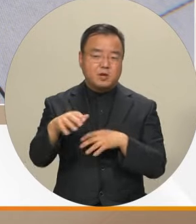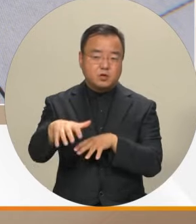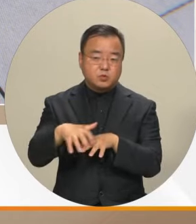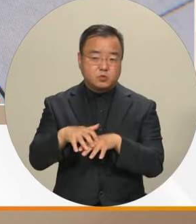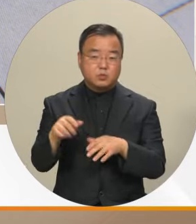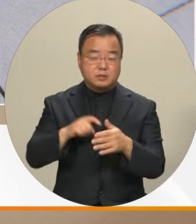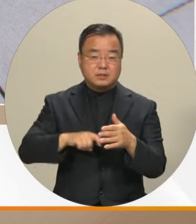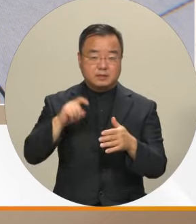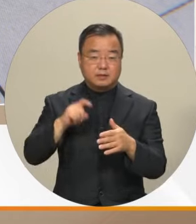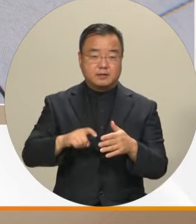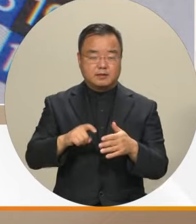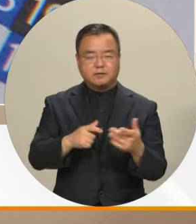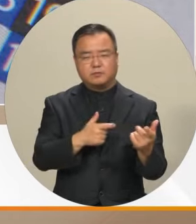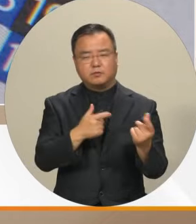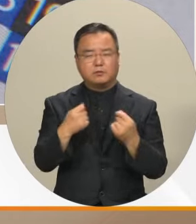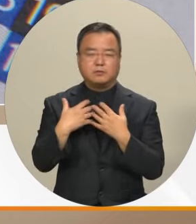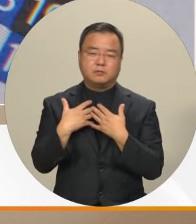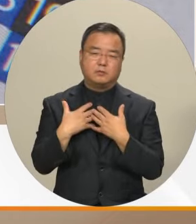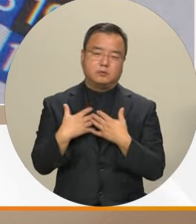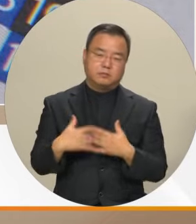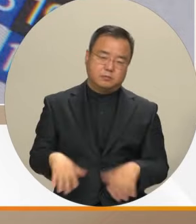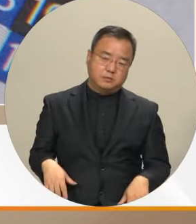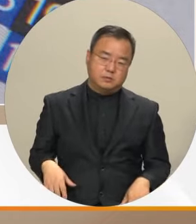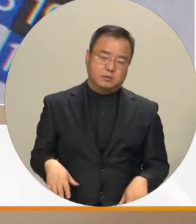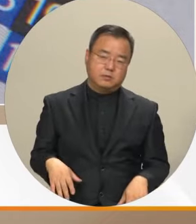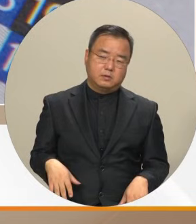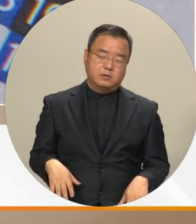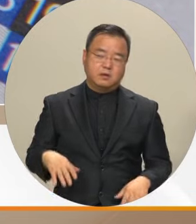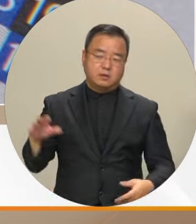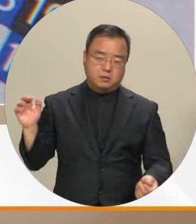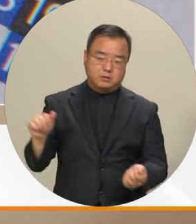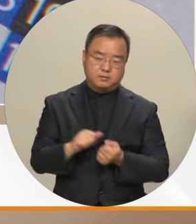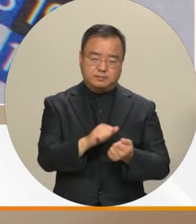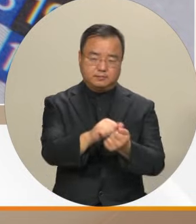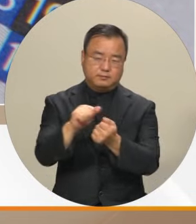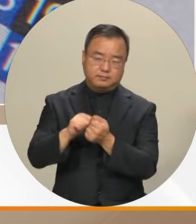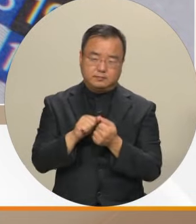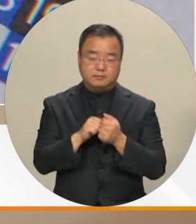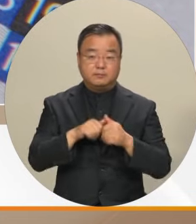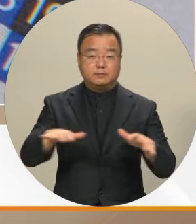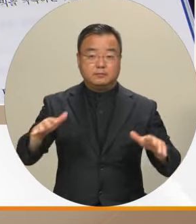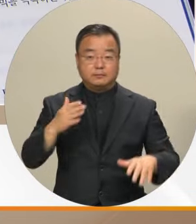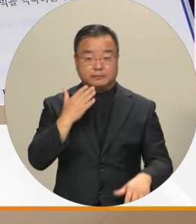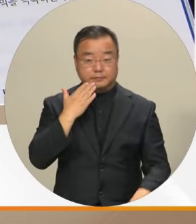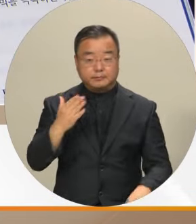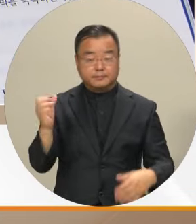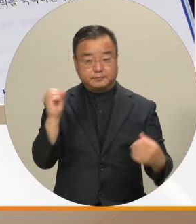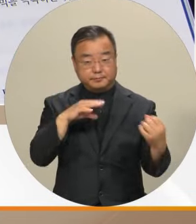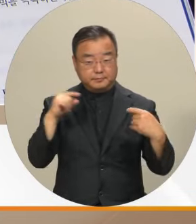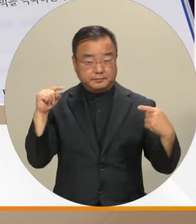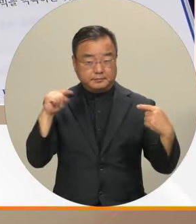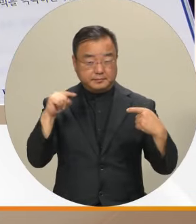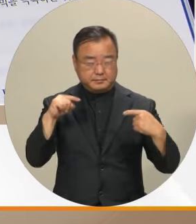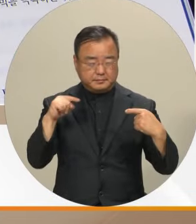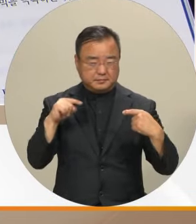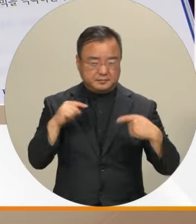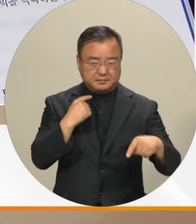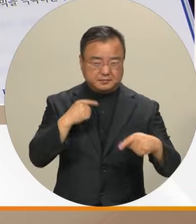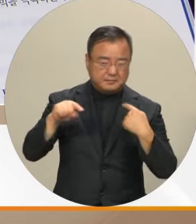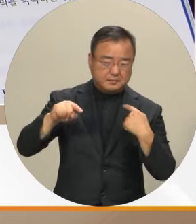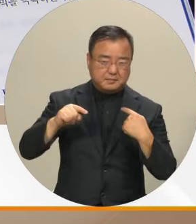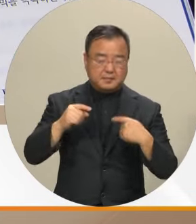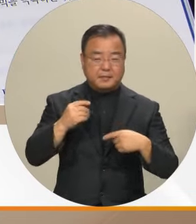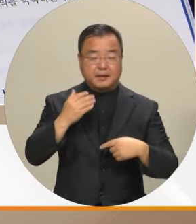전체가 무기력이 이것도 약간 처럼 퍼지는 데다가이 소통도 나빠지는 실제로 우리가